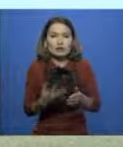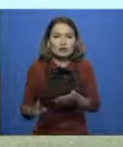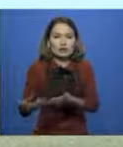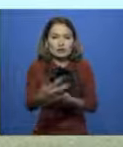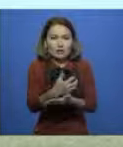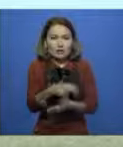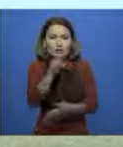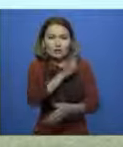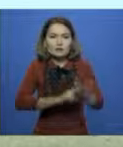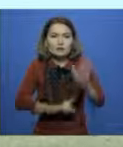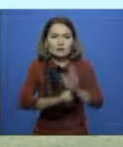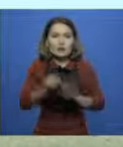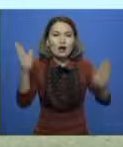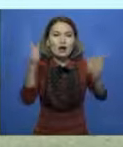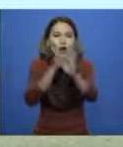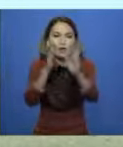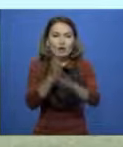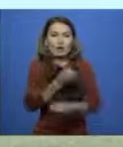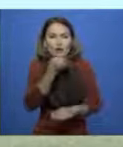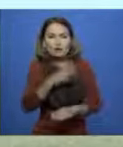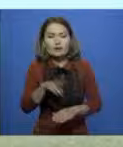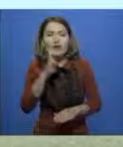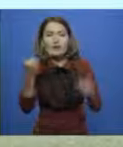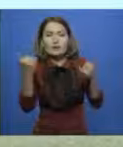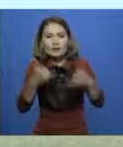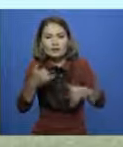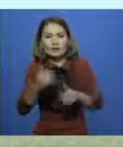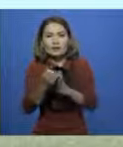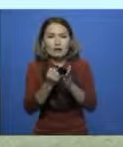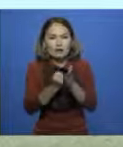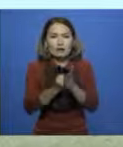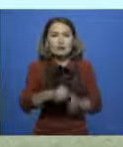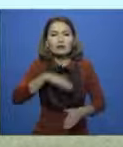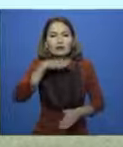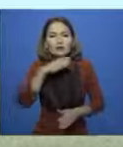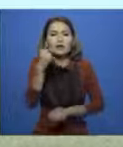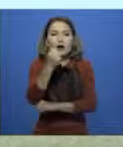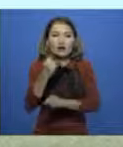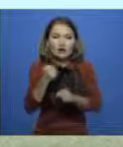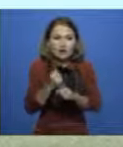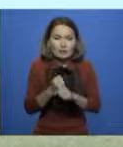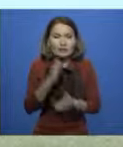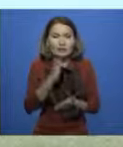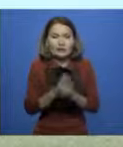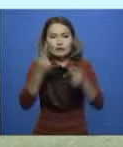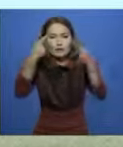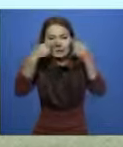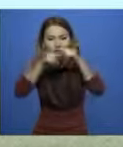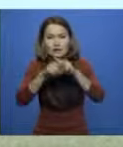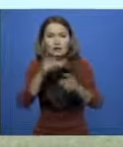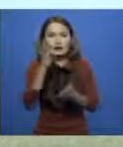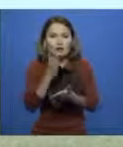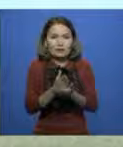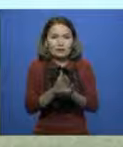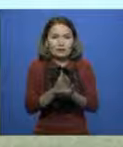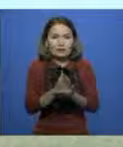жақсы. Ал енді жанар жағармай жеткілікті. Адамдарымыз бар, техникамыз жүріп жатыр. Ал енді мына